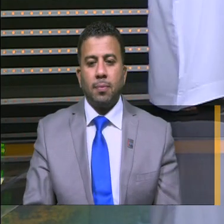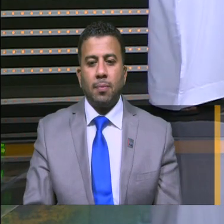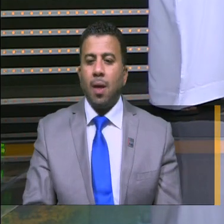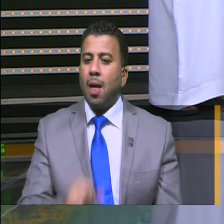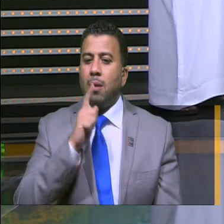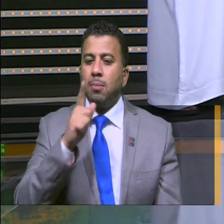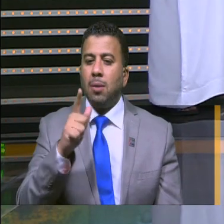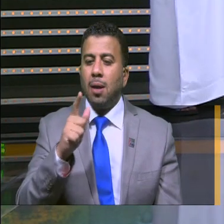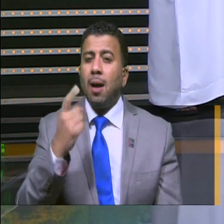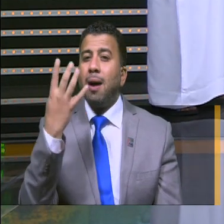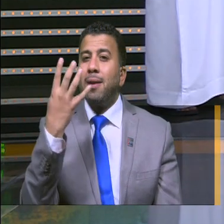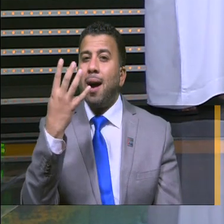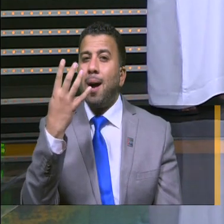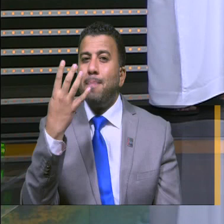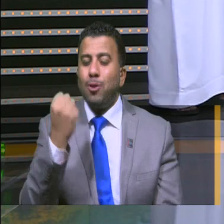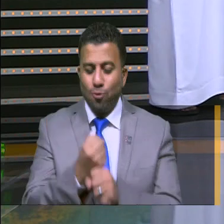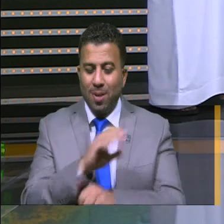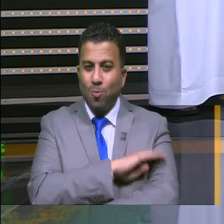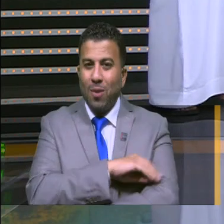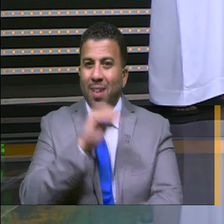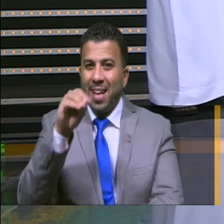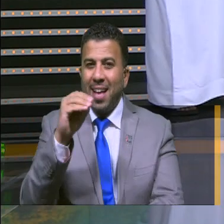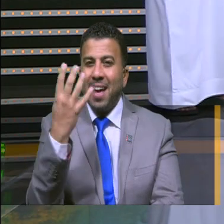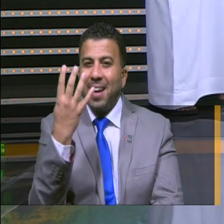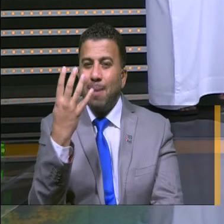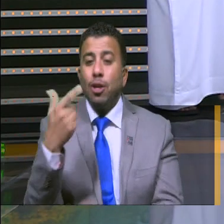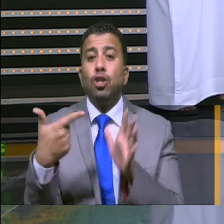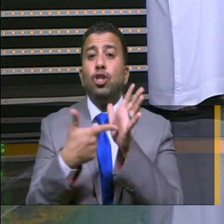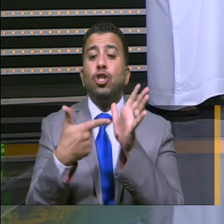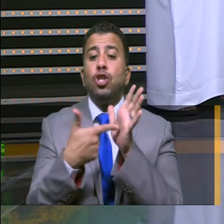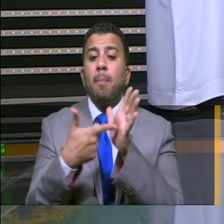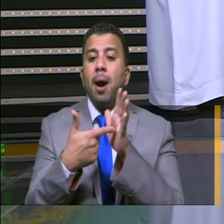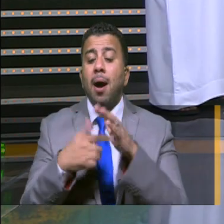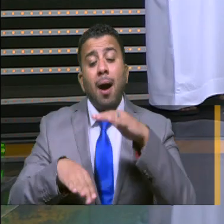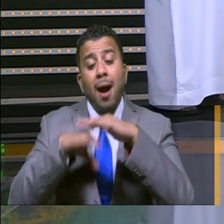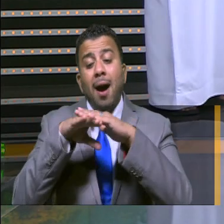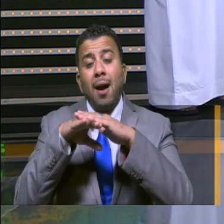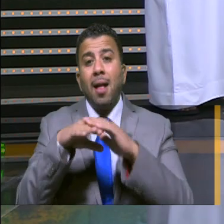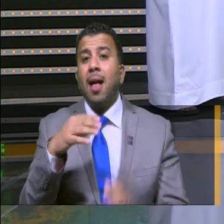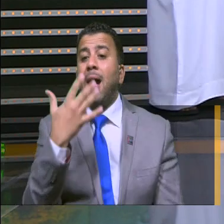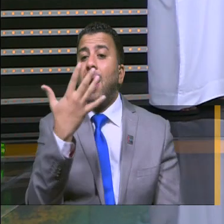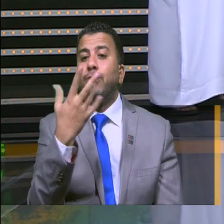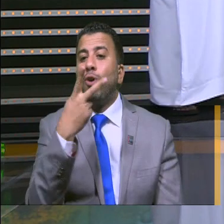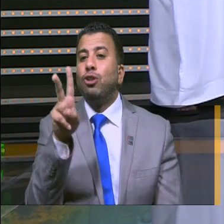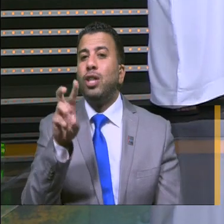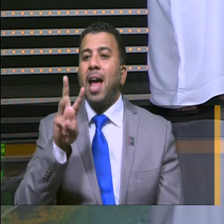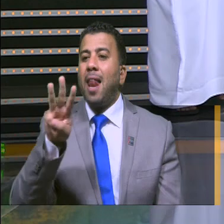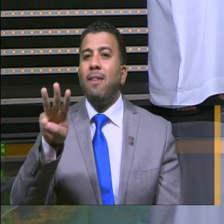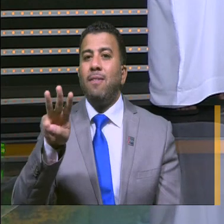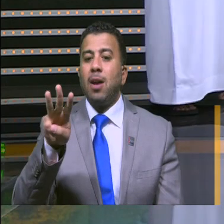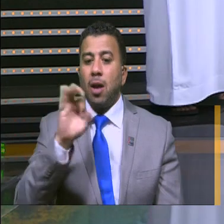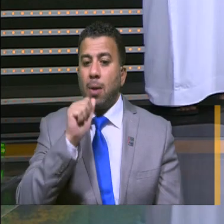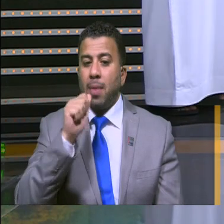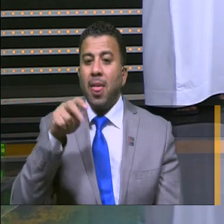نأتي إلى الدرجة الرابعة حيث تم تخصيصها للجامعيين وسقف رواتبها هو 25000 درهم، أما